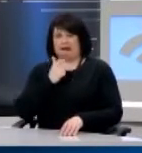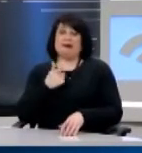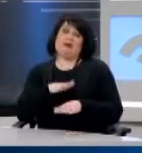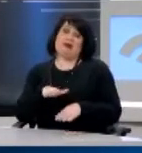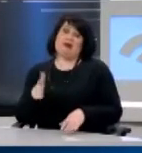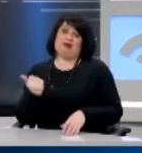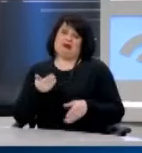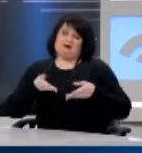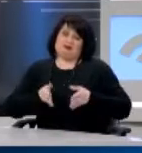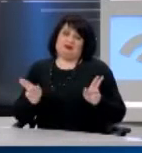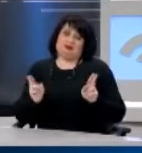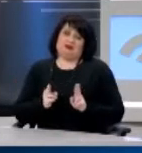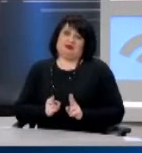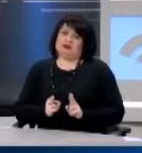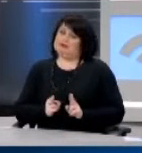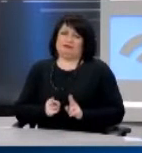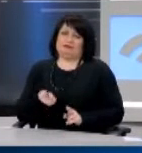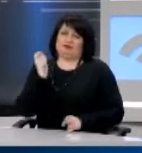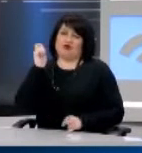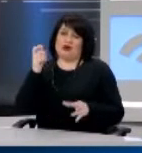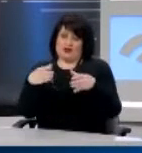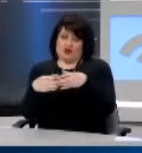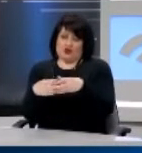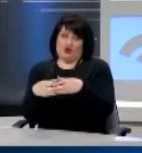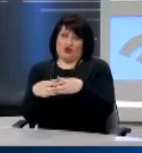στην πράξη και με τα πεπραγμένα τους, στην κορύφωση